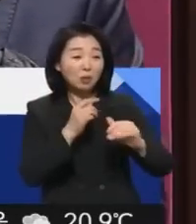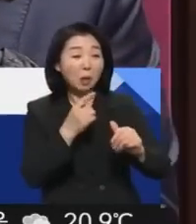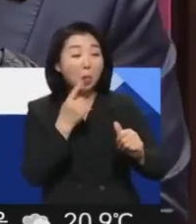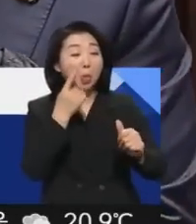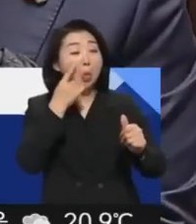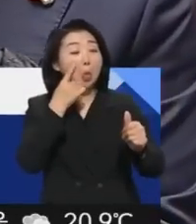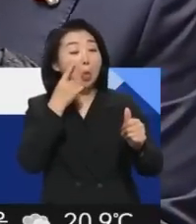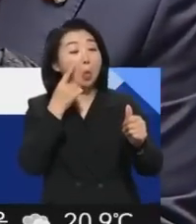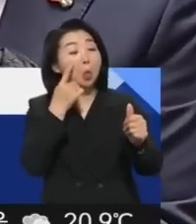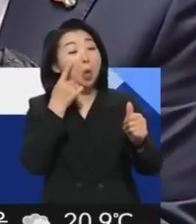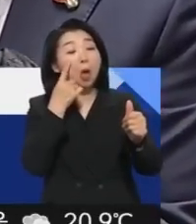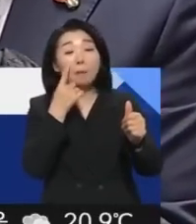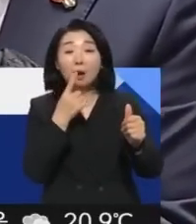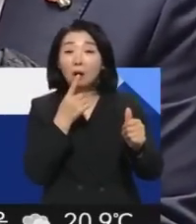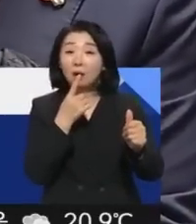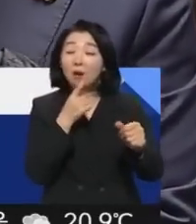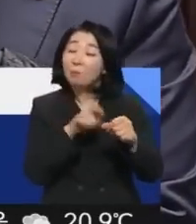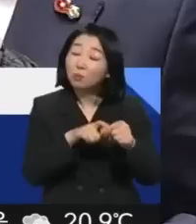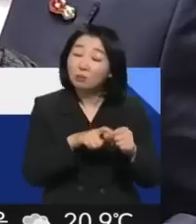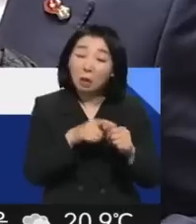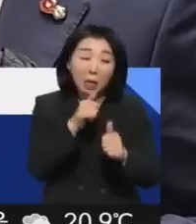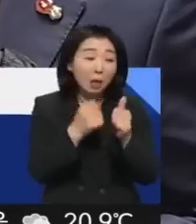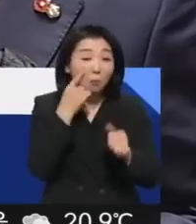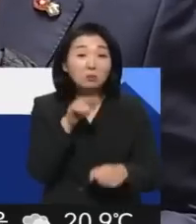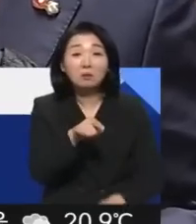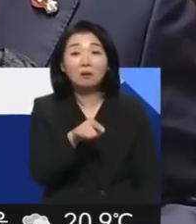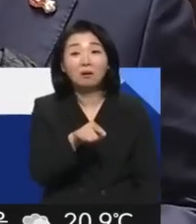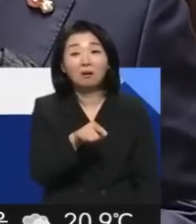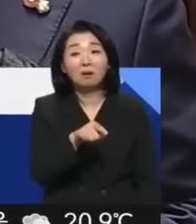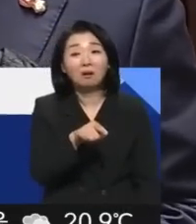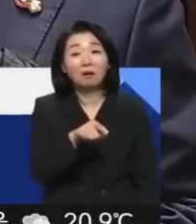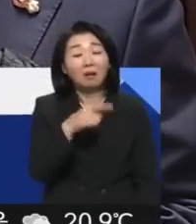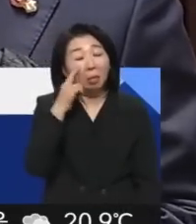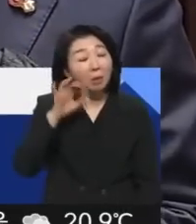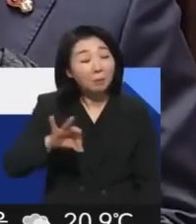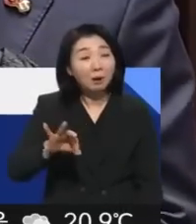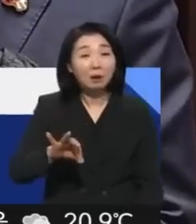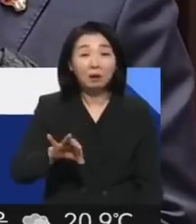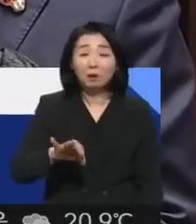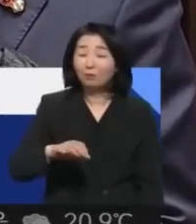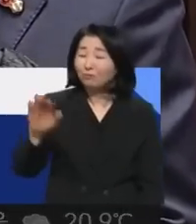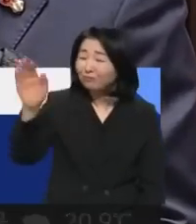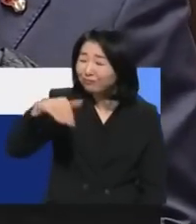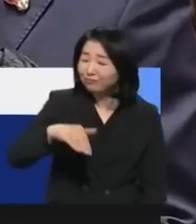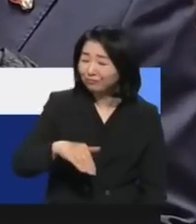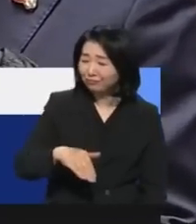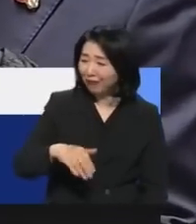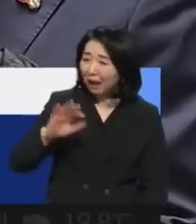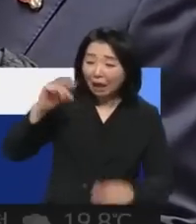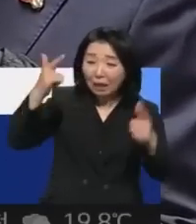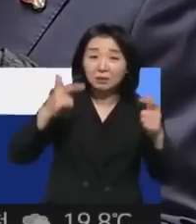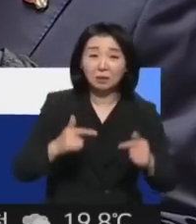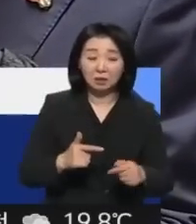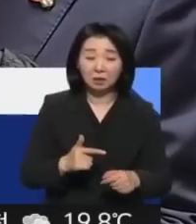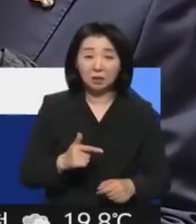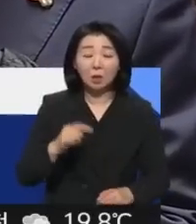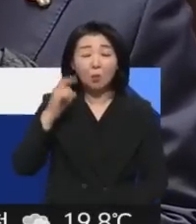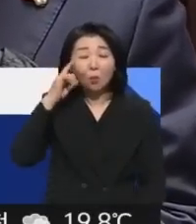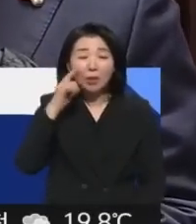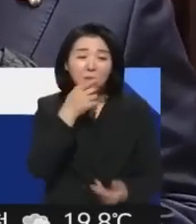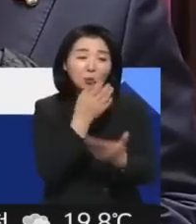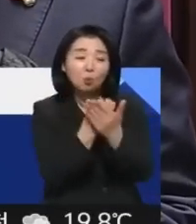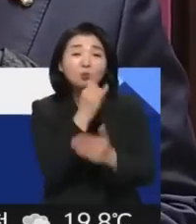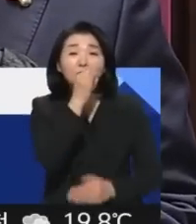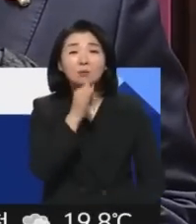한동훈 장관이 총괄 지휘한 입법부 농락 사건이라고. 비약이 너무 심하시네요. 녹음까지 있는 뇌물 사건입니다. 그리고 거기에 대해서 지금